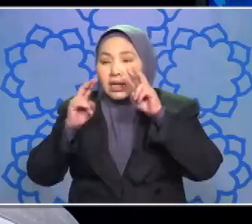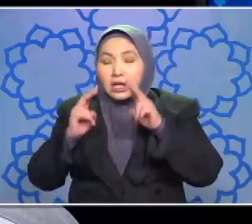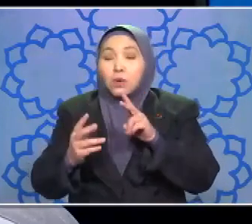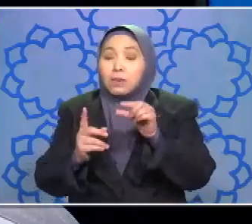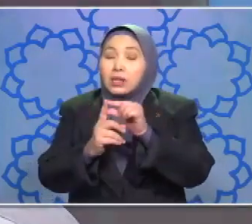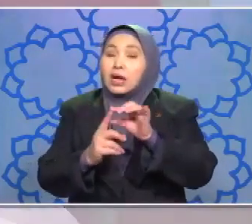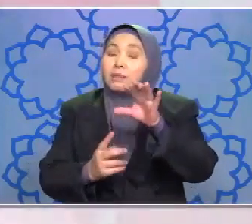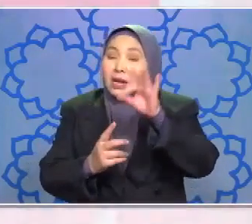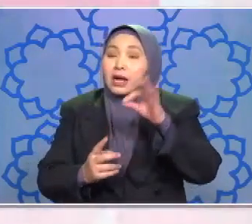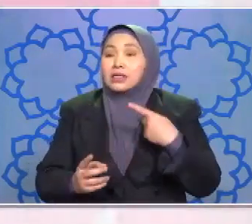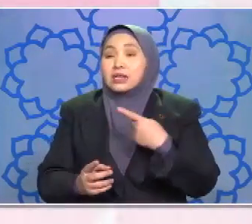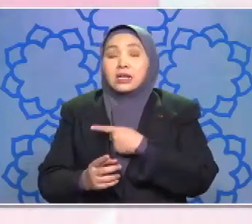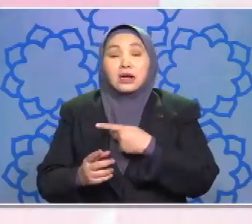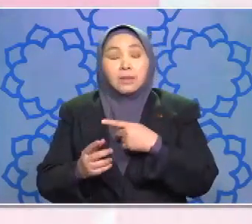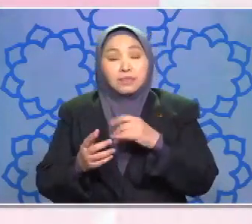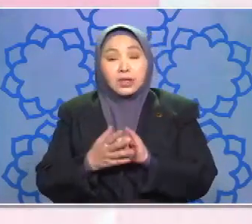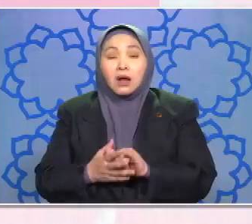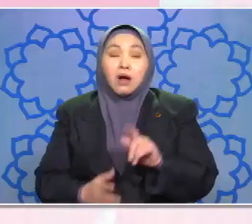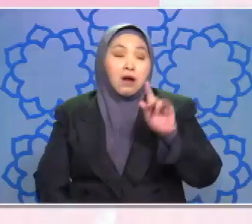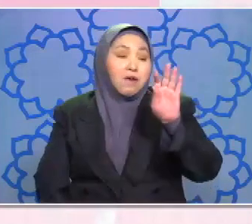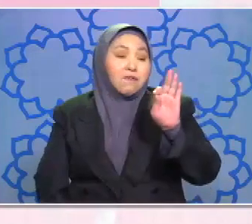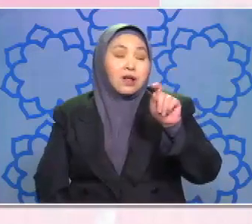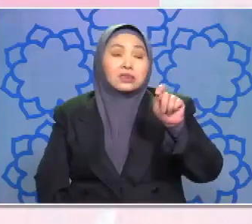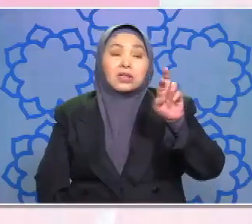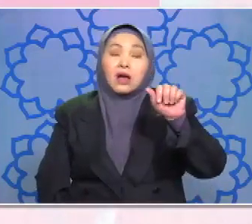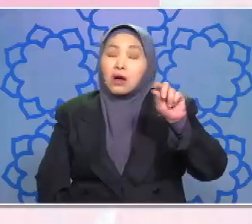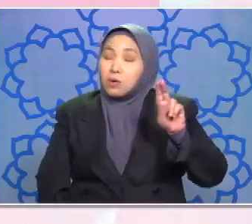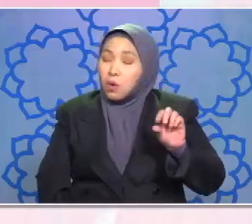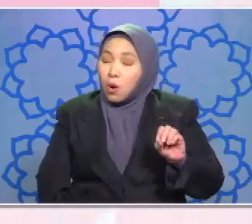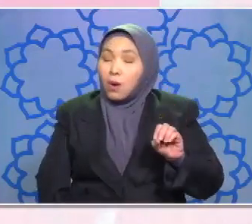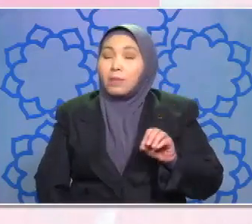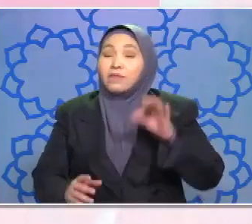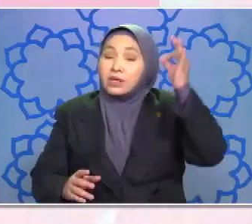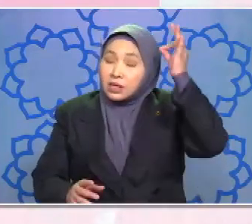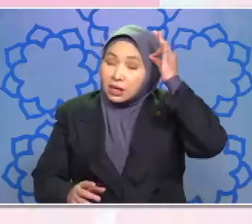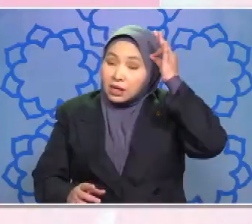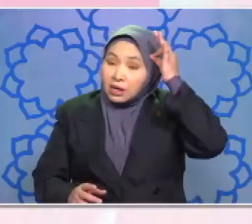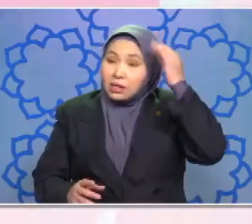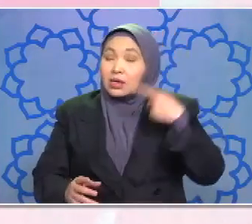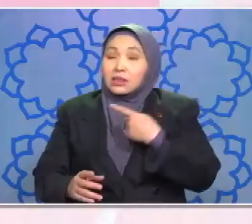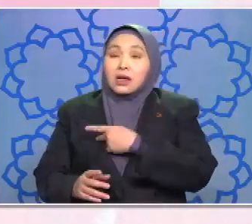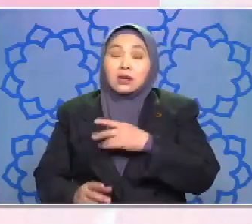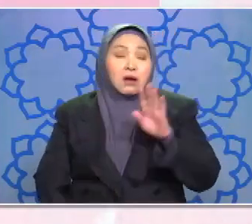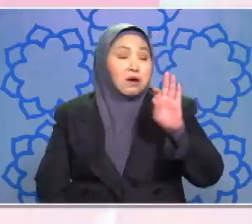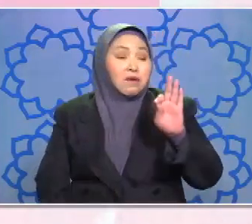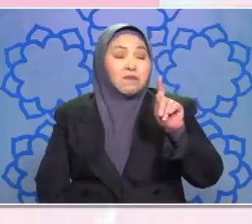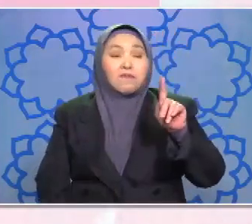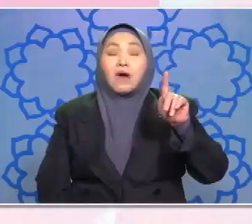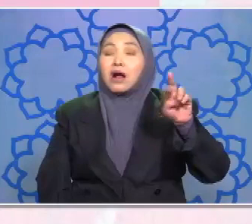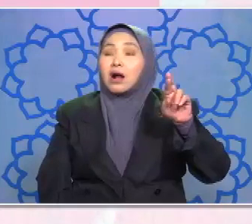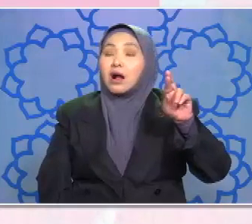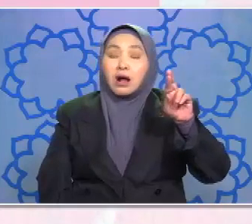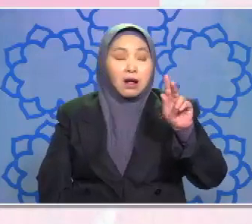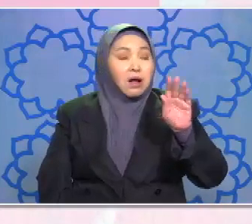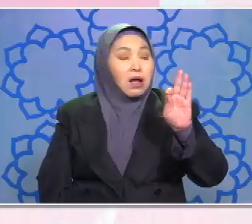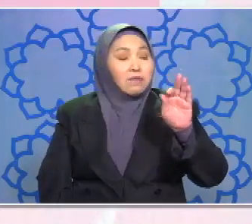kita pada kali ini, iaitu fakara, maksudnya berfikir, menekuni. Kita ada fakara sebenarnya di dalam